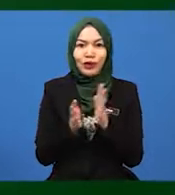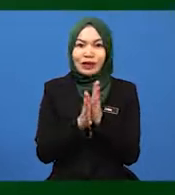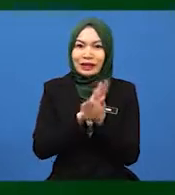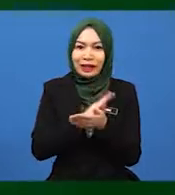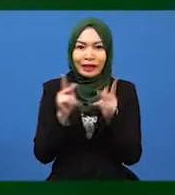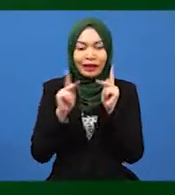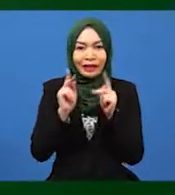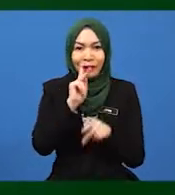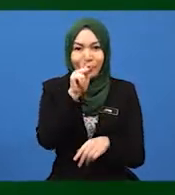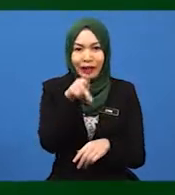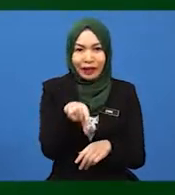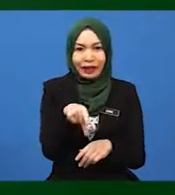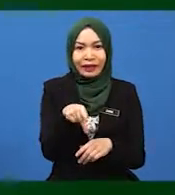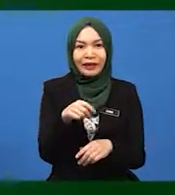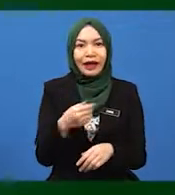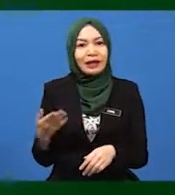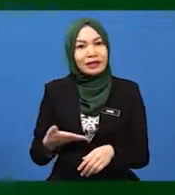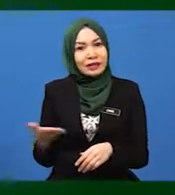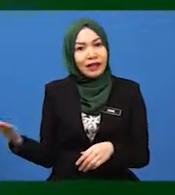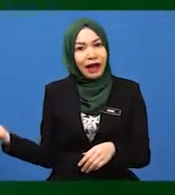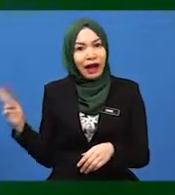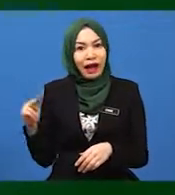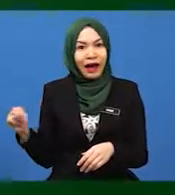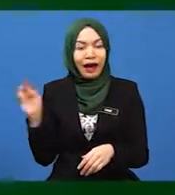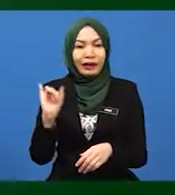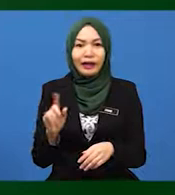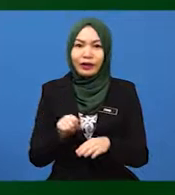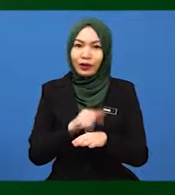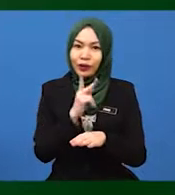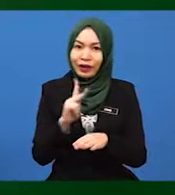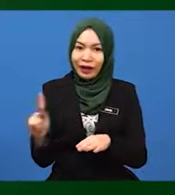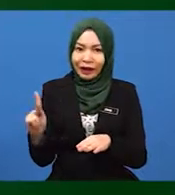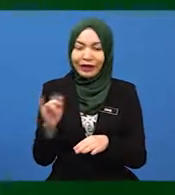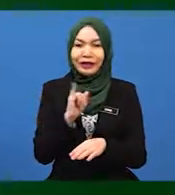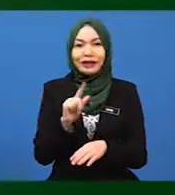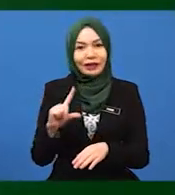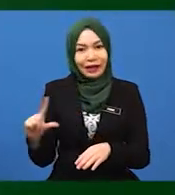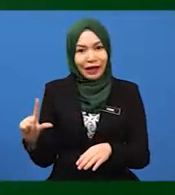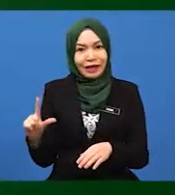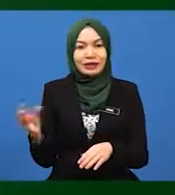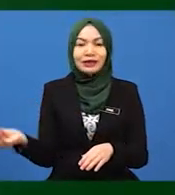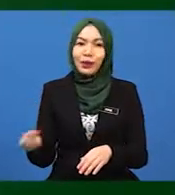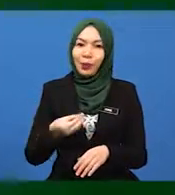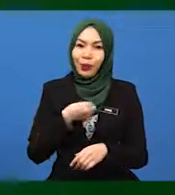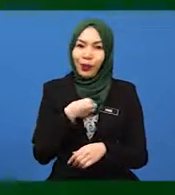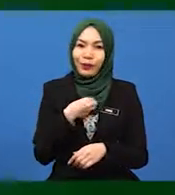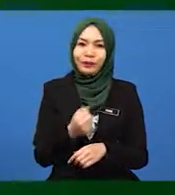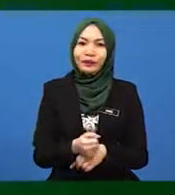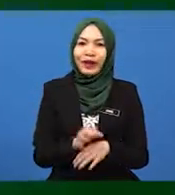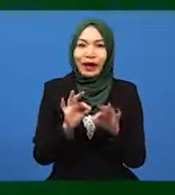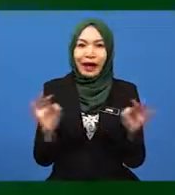perintah silaan yang digunakan ialah jemput. Ayat yang digunakan